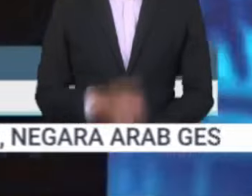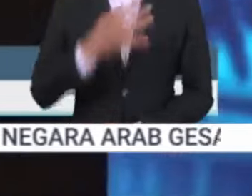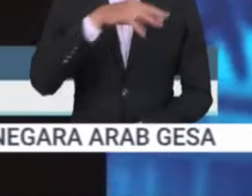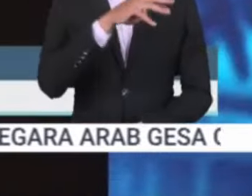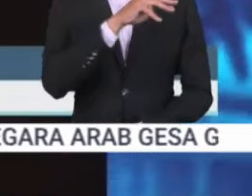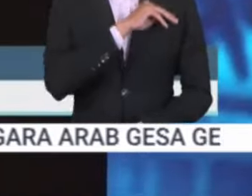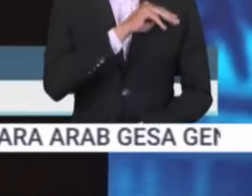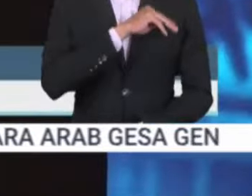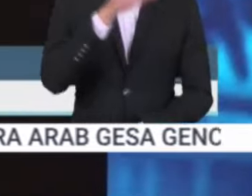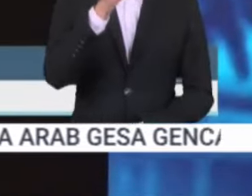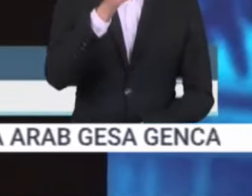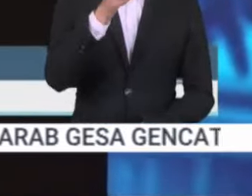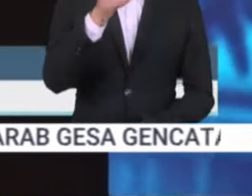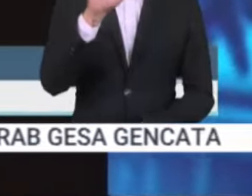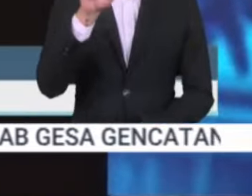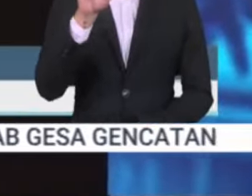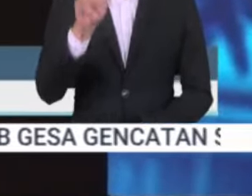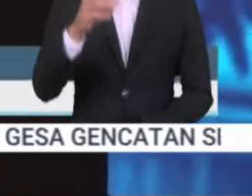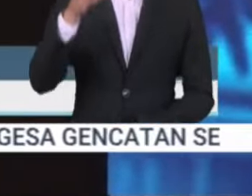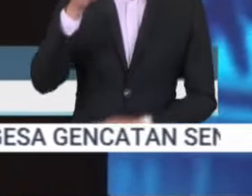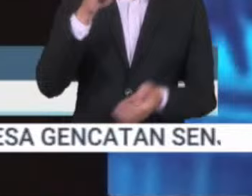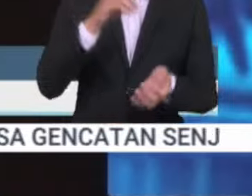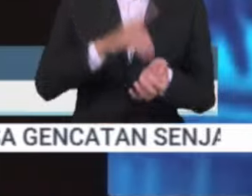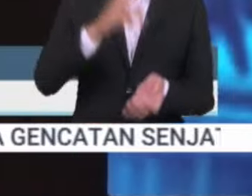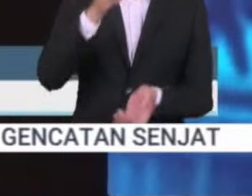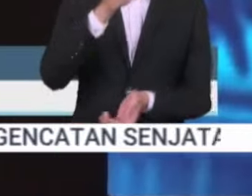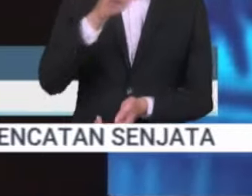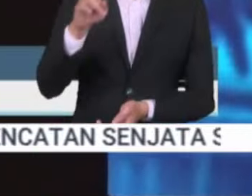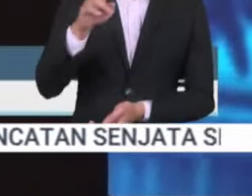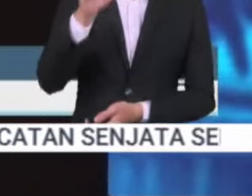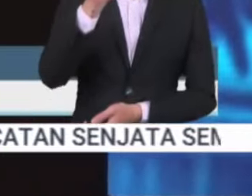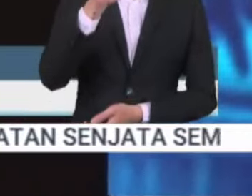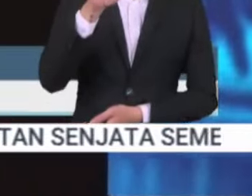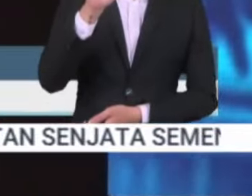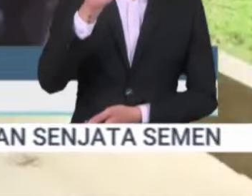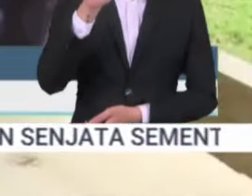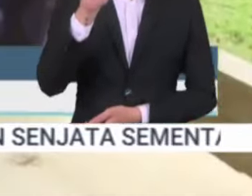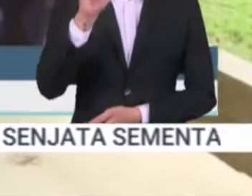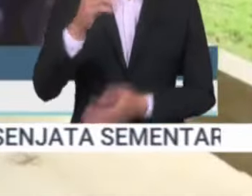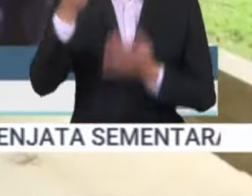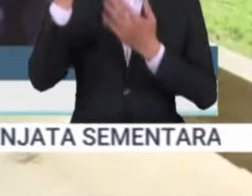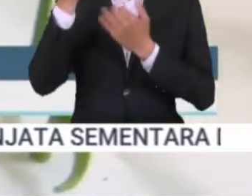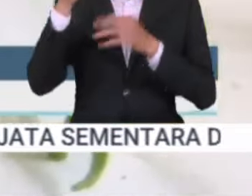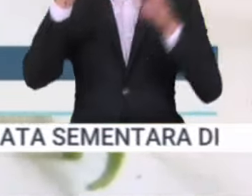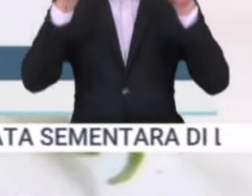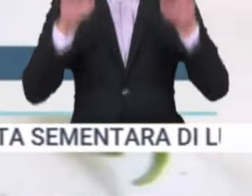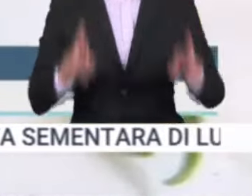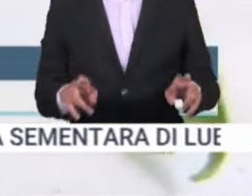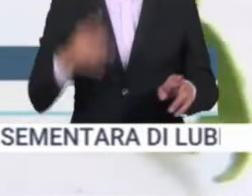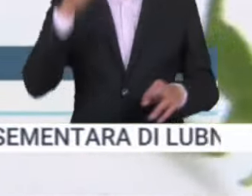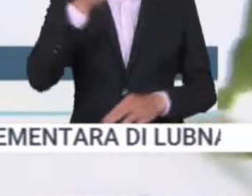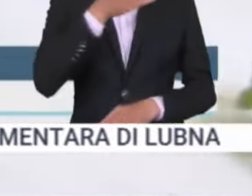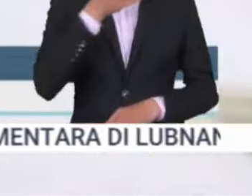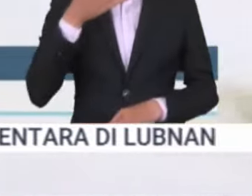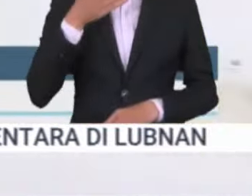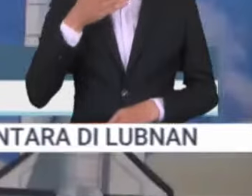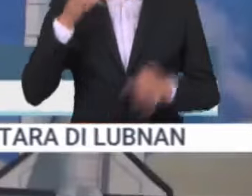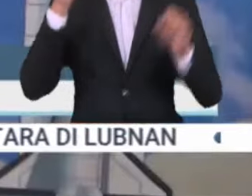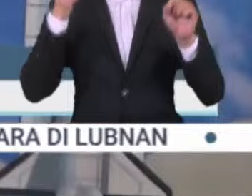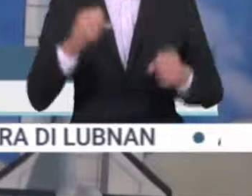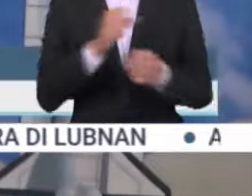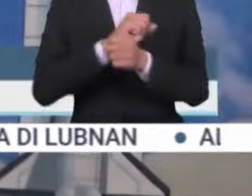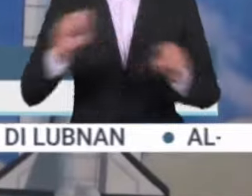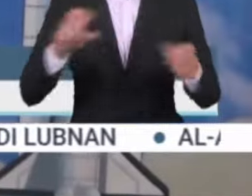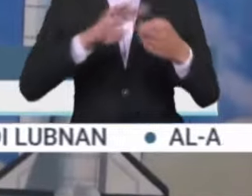Menteri Sains Teknologi dan Inovasi Dato' Dr. Muhammad Arifin Muhammad Arif berharap rakyat khususnya golongan belia dapat